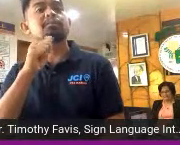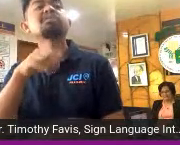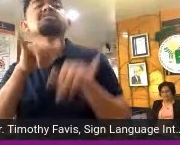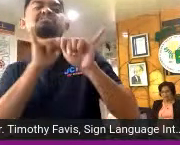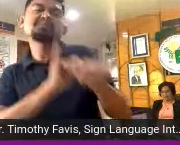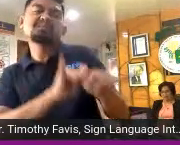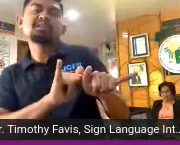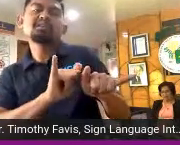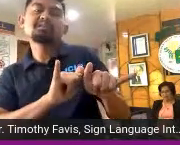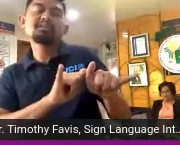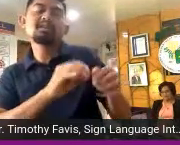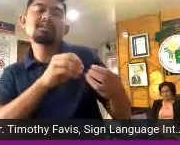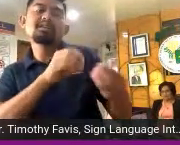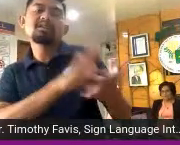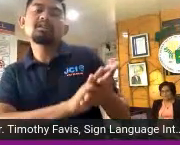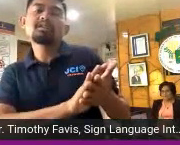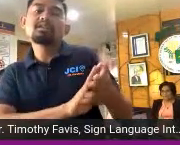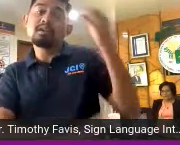lang. Ano po?